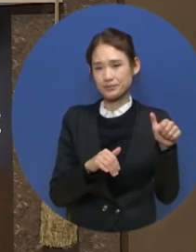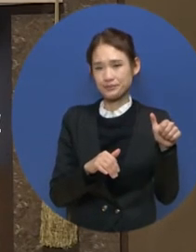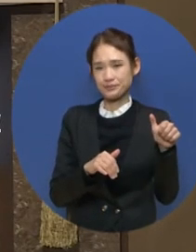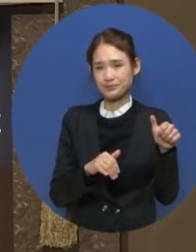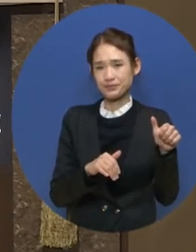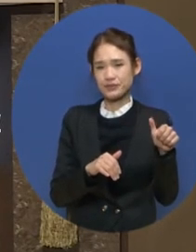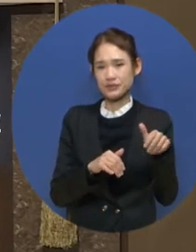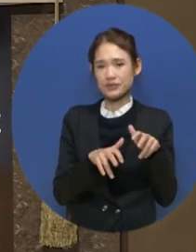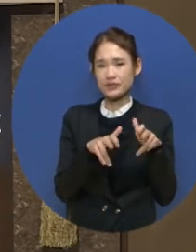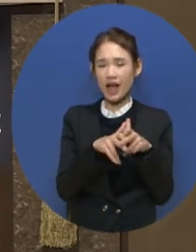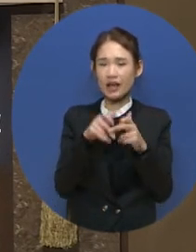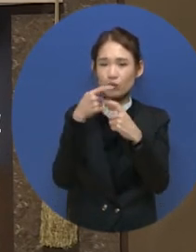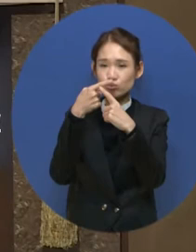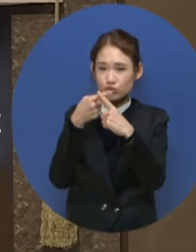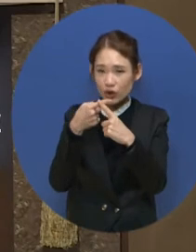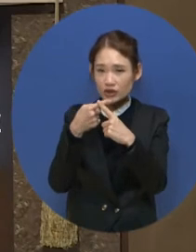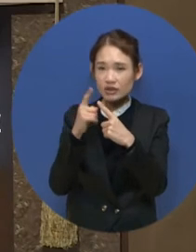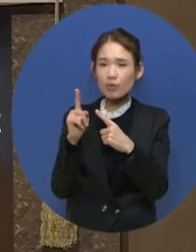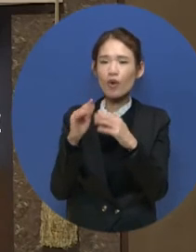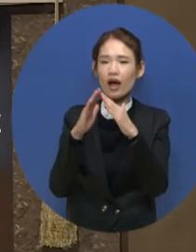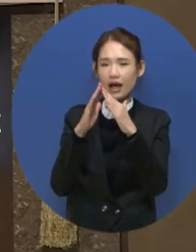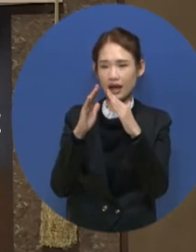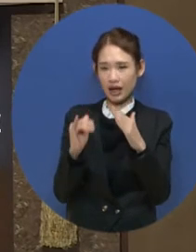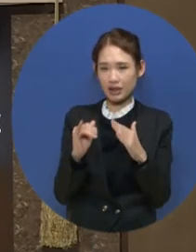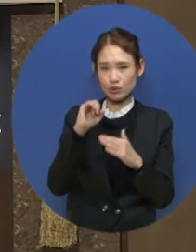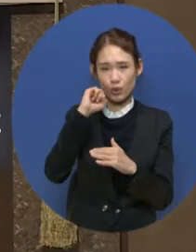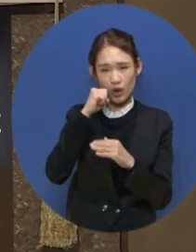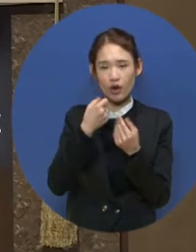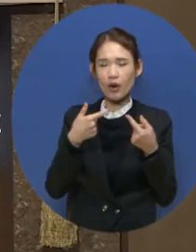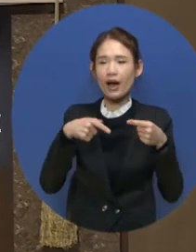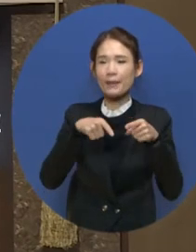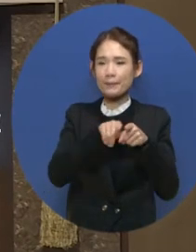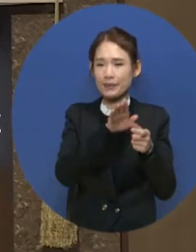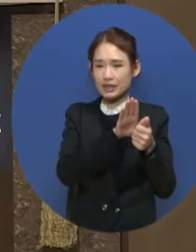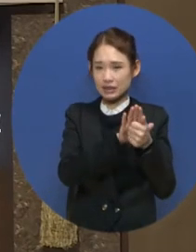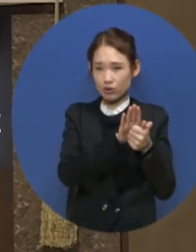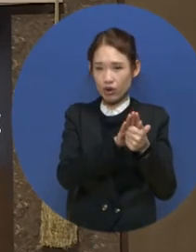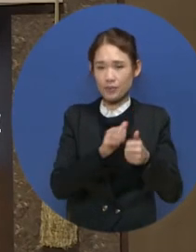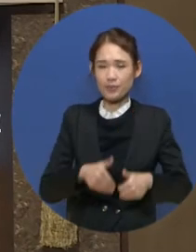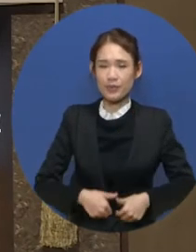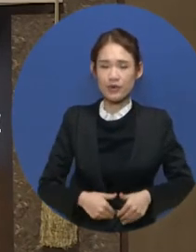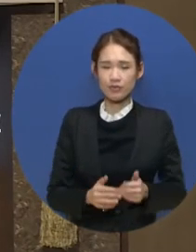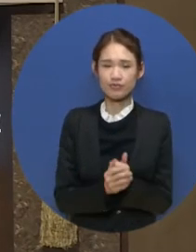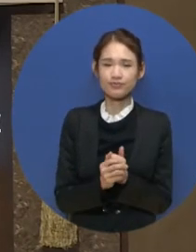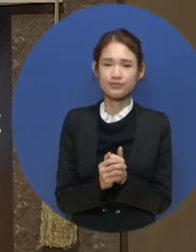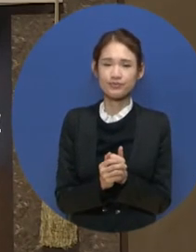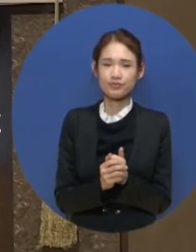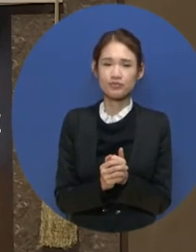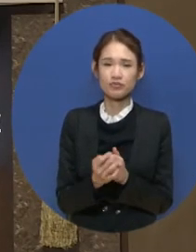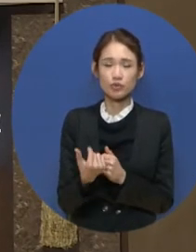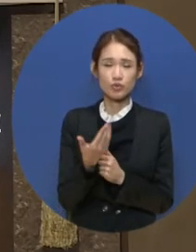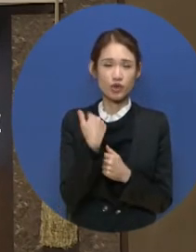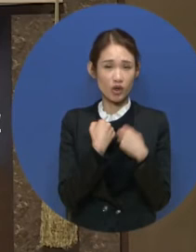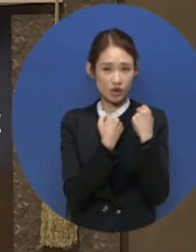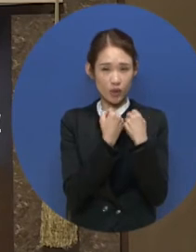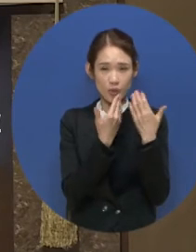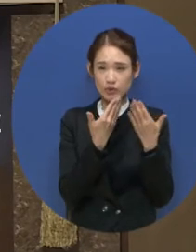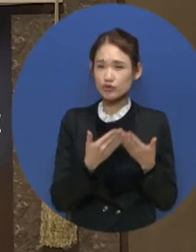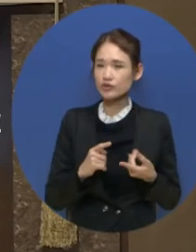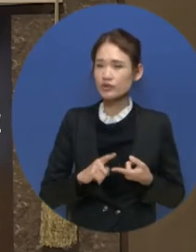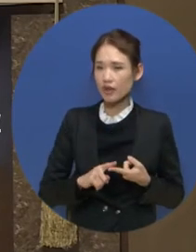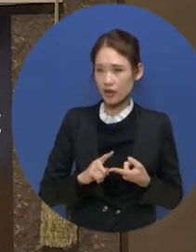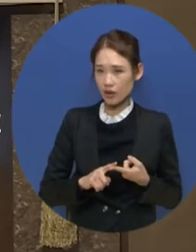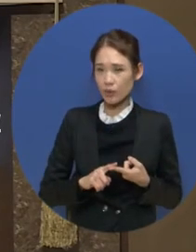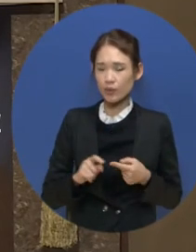장애인 플러스 그 가족의 어려움을 함께 이렇게 지원을 해줘야 되는데 이제 아까 이제 말씀 하신 것